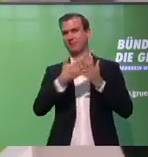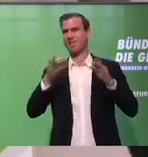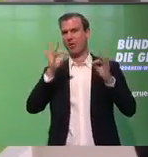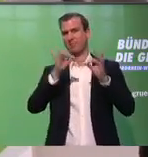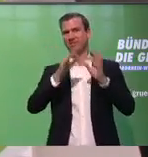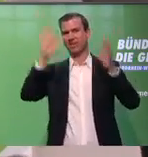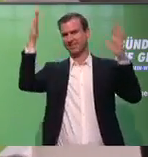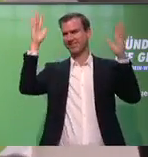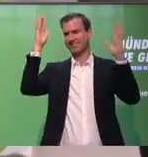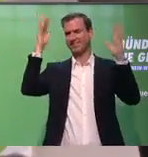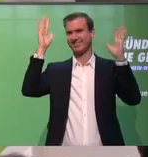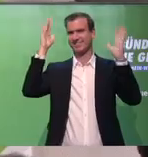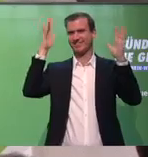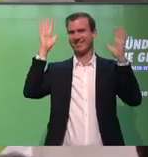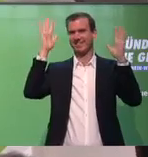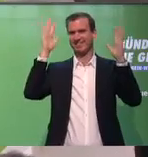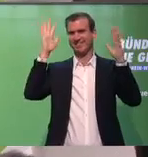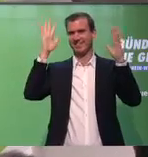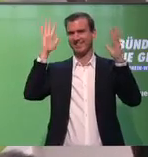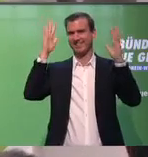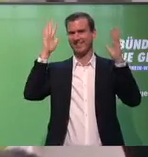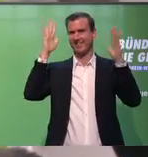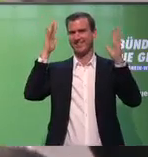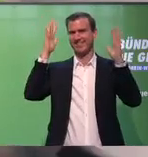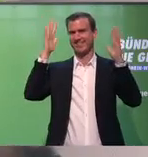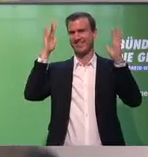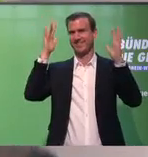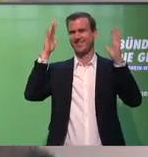Gebärdendolmetscher, Gebärdenübersetzung.